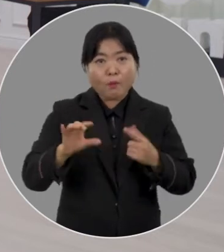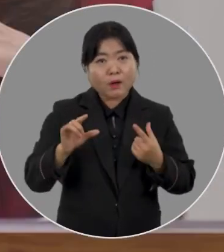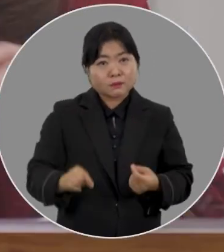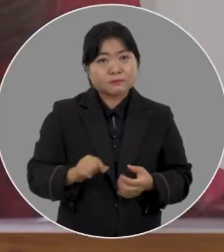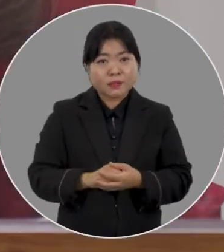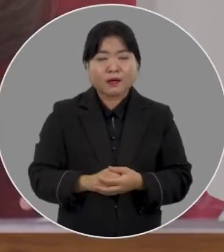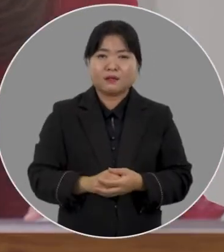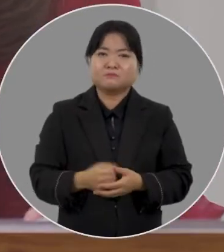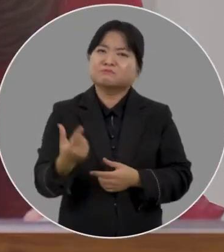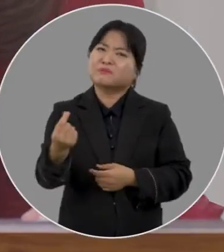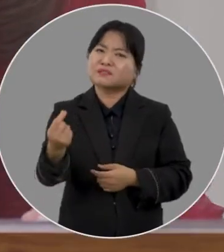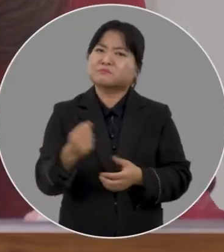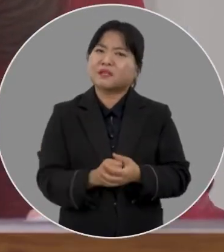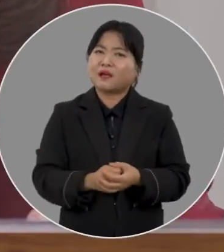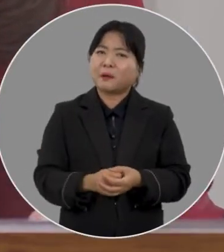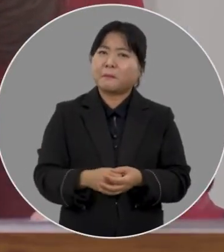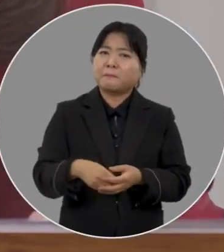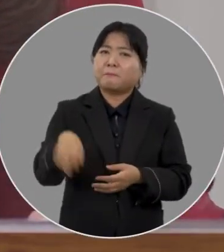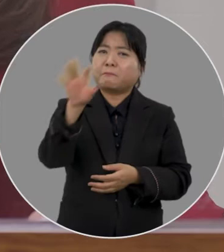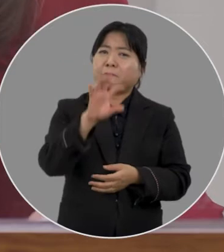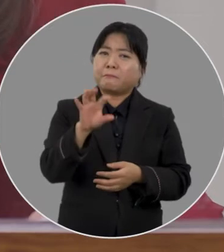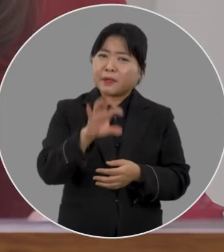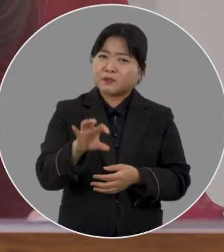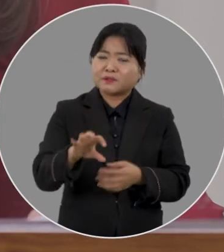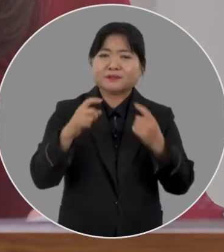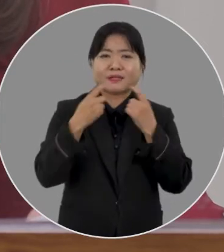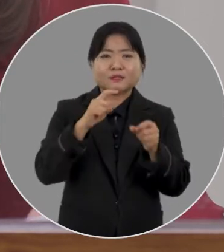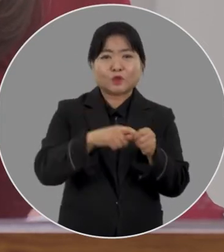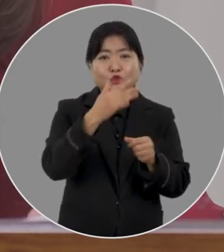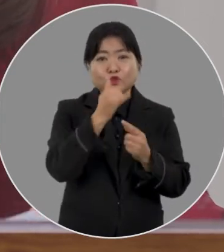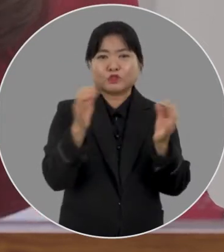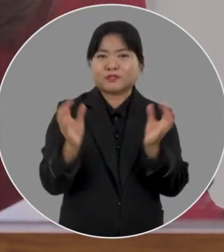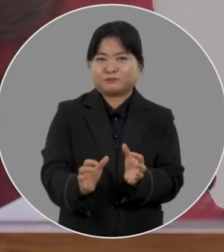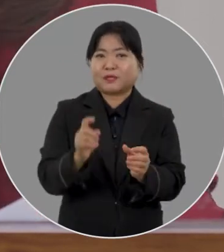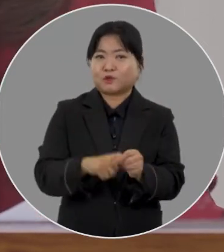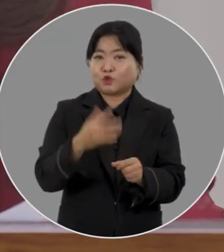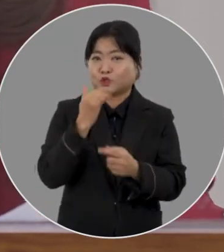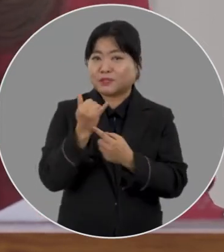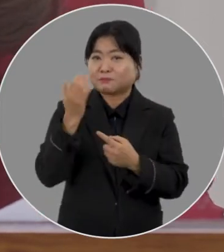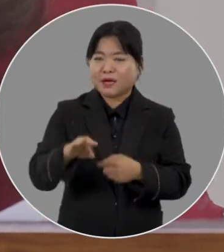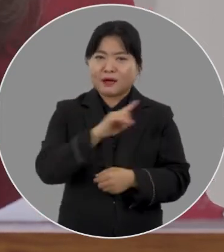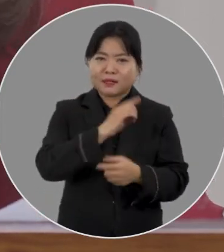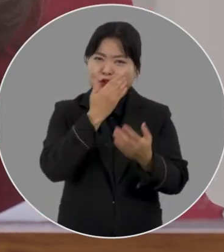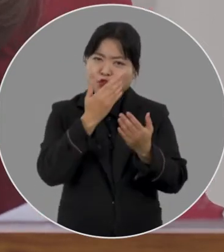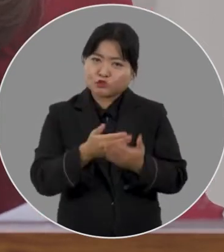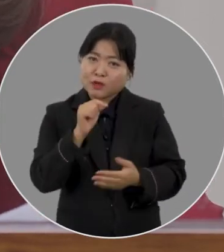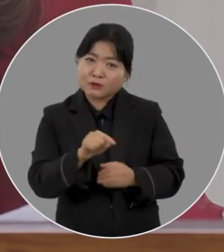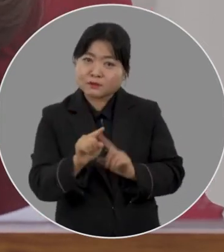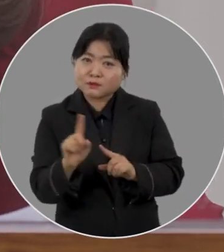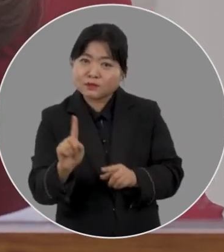같아요. 그렇죠. 뭐 패턴은 뭐 개인적일 수도 있고 집단적일 수도 있겠지만 네. 가장 중요한